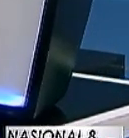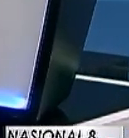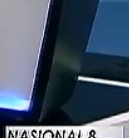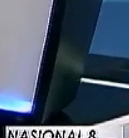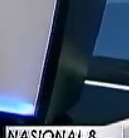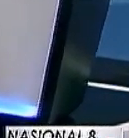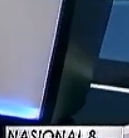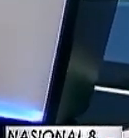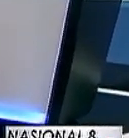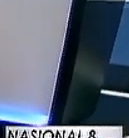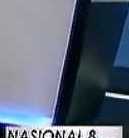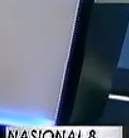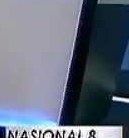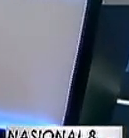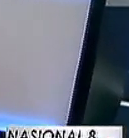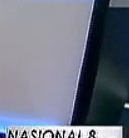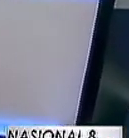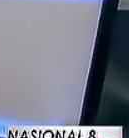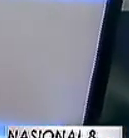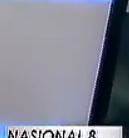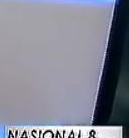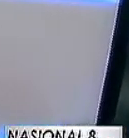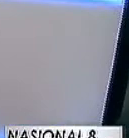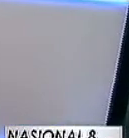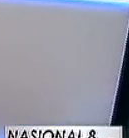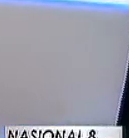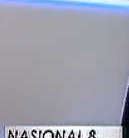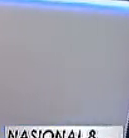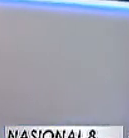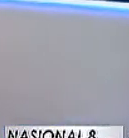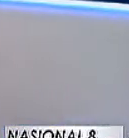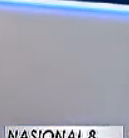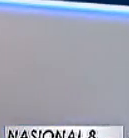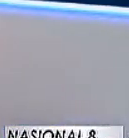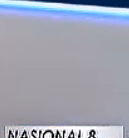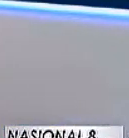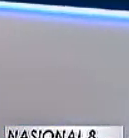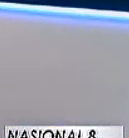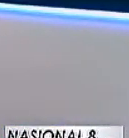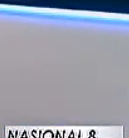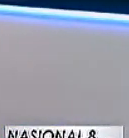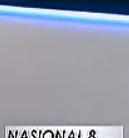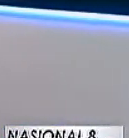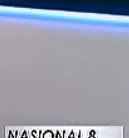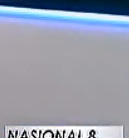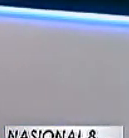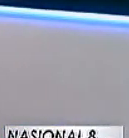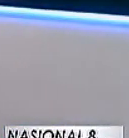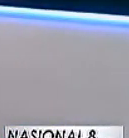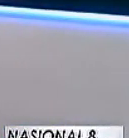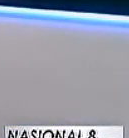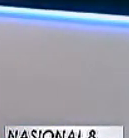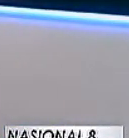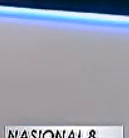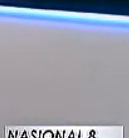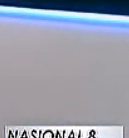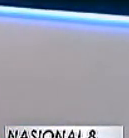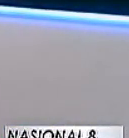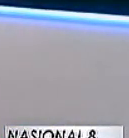Baik, assalamualaikum dan salam sejahtera Nasional 8 edisi 13 Januari 2016. Saksikan paparan utama malam